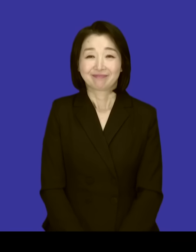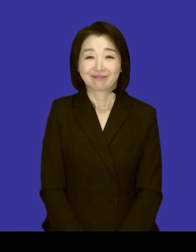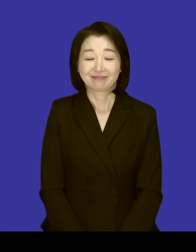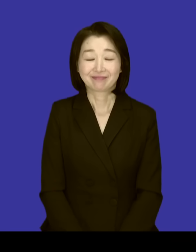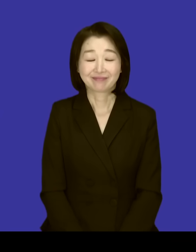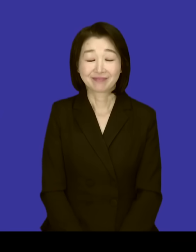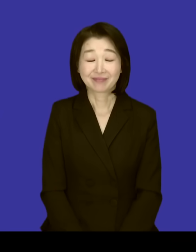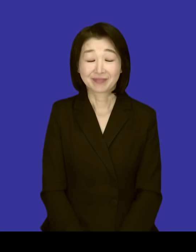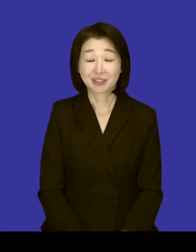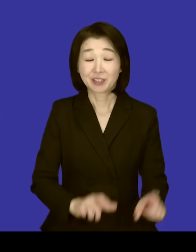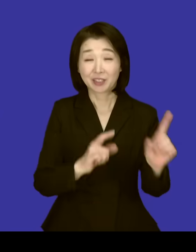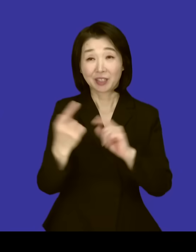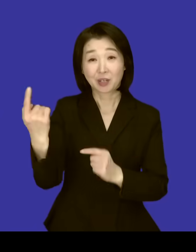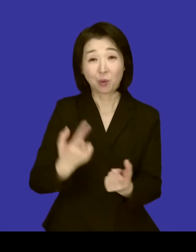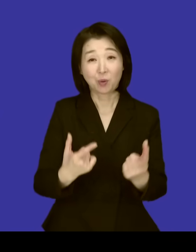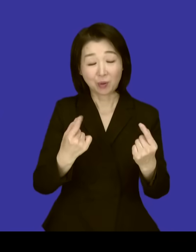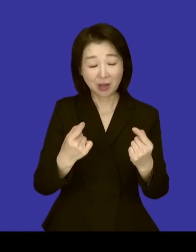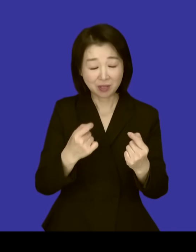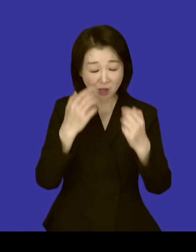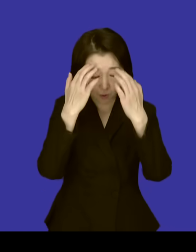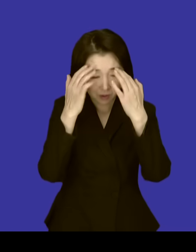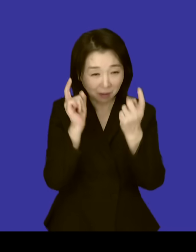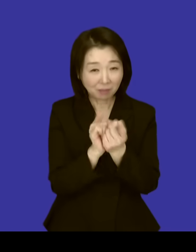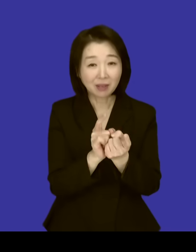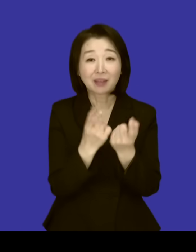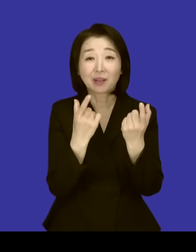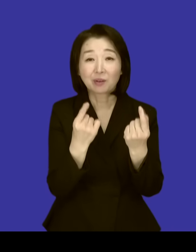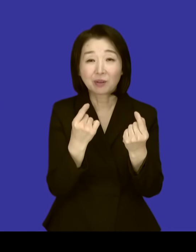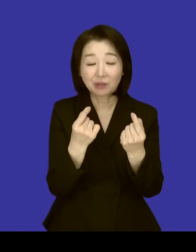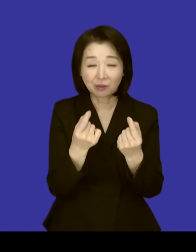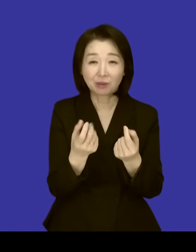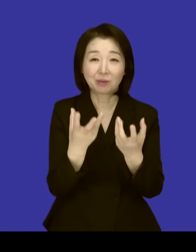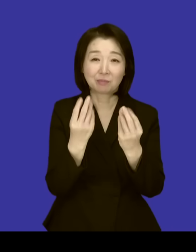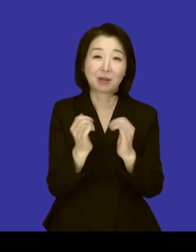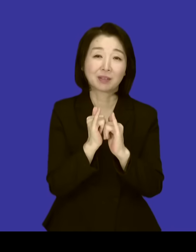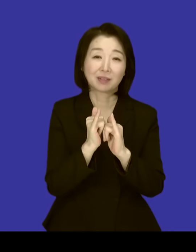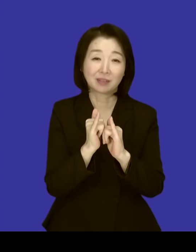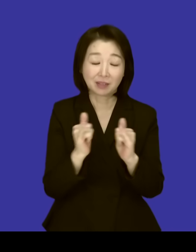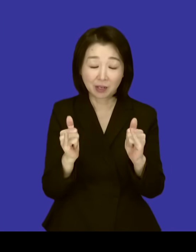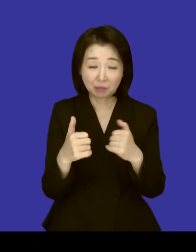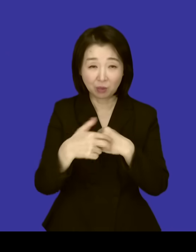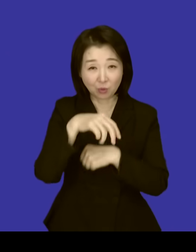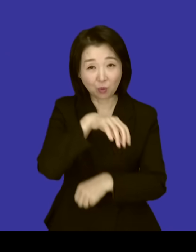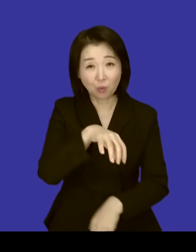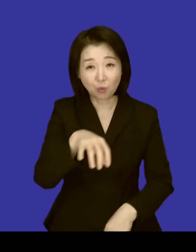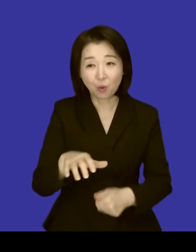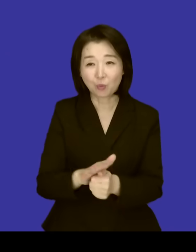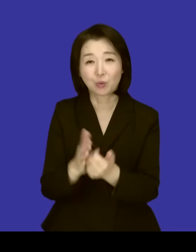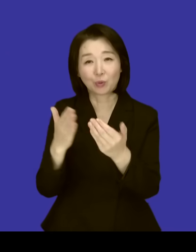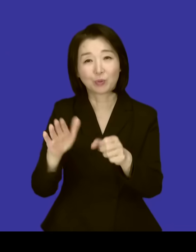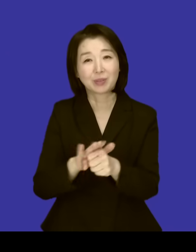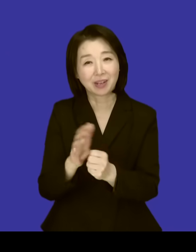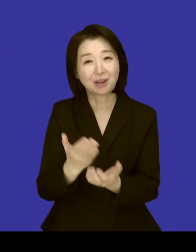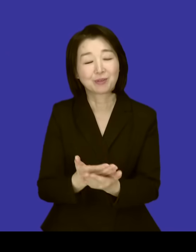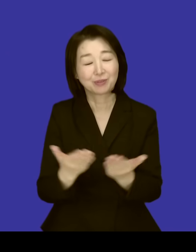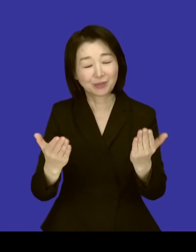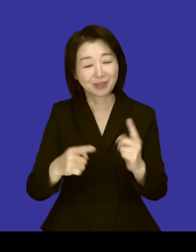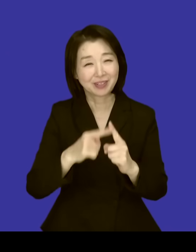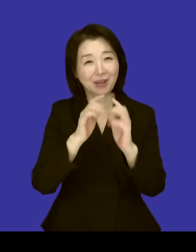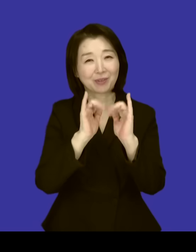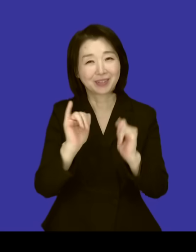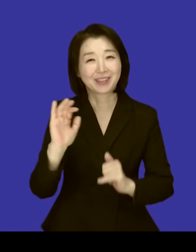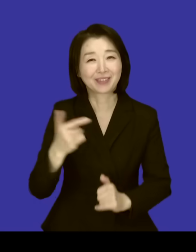살아오신 만큼 또 그렇게 경험하신 만큼 많은 분들의 그 의료 현장에서 위로를 주고 사랑을 주는 간호사